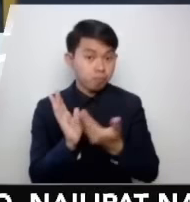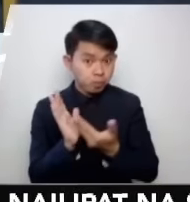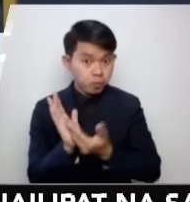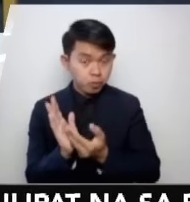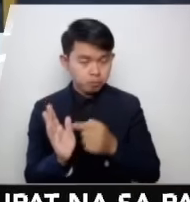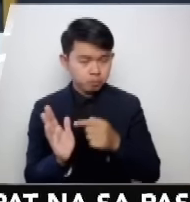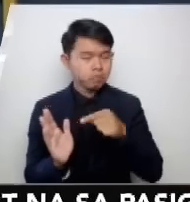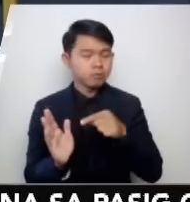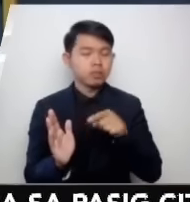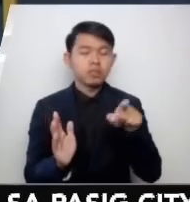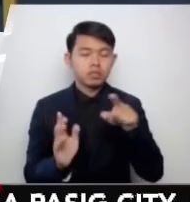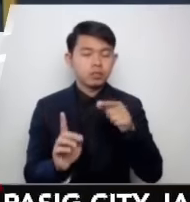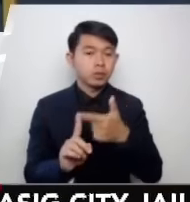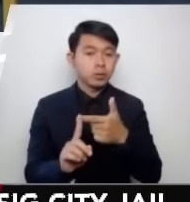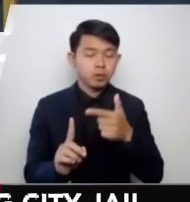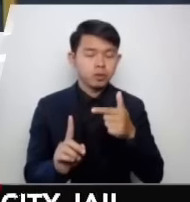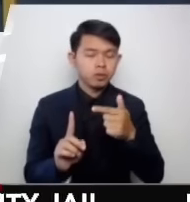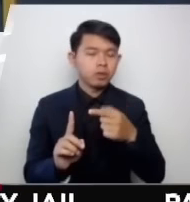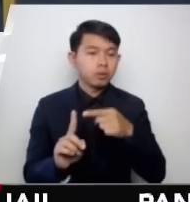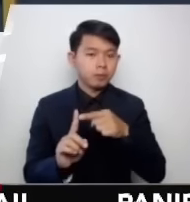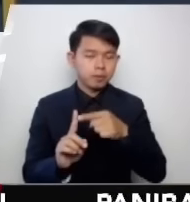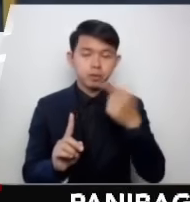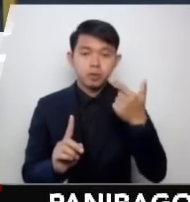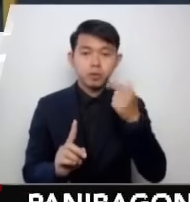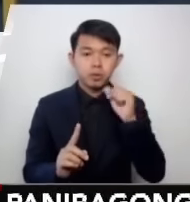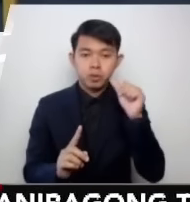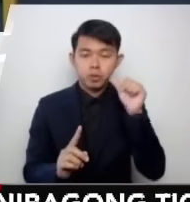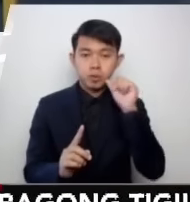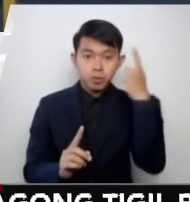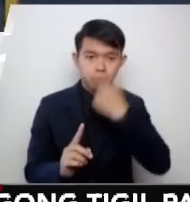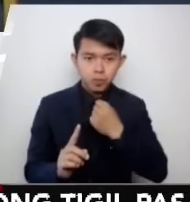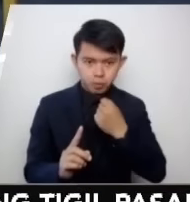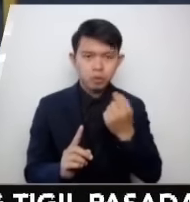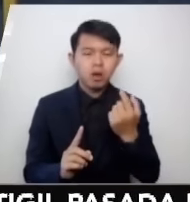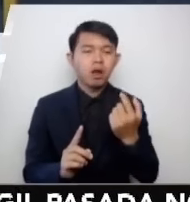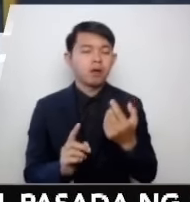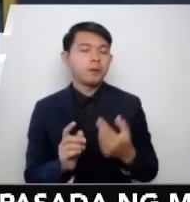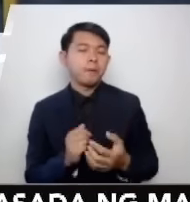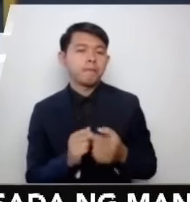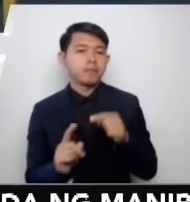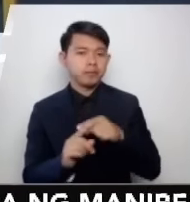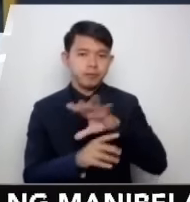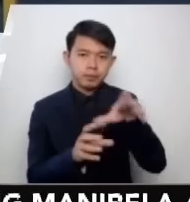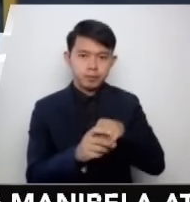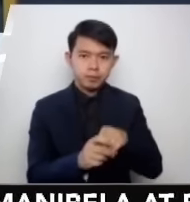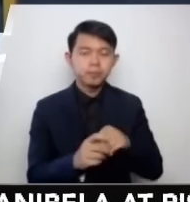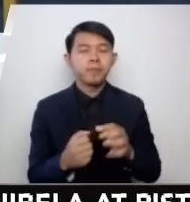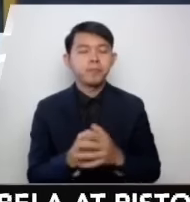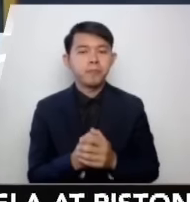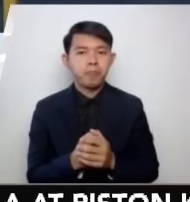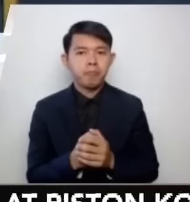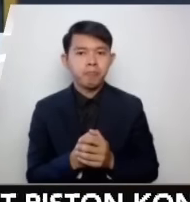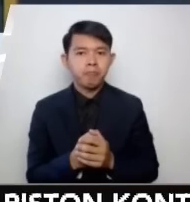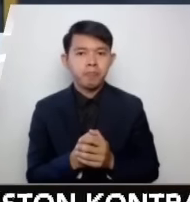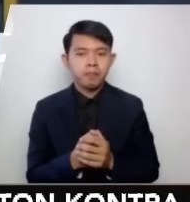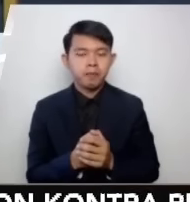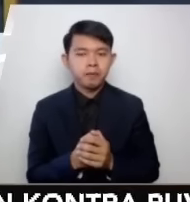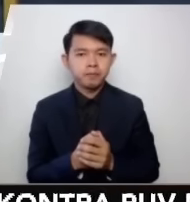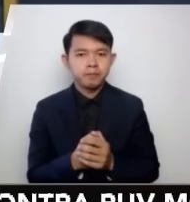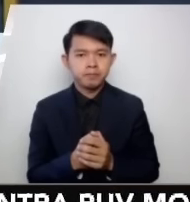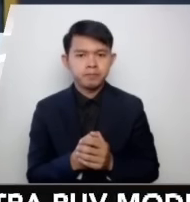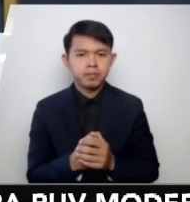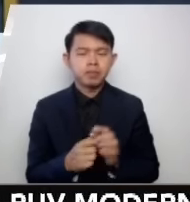Hindi niya alam kung ano yon, hindi niya masabi kung saan galing at kung ano yung basis. And sabi niya, sige pakita,